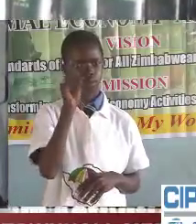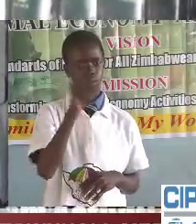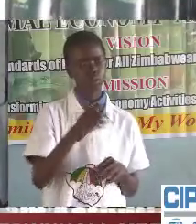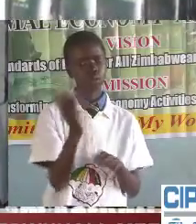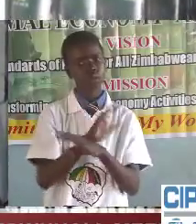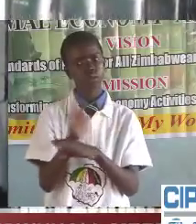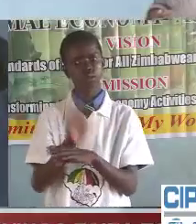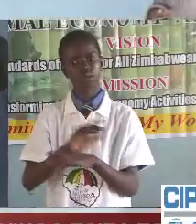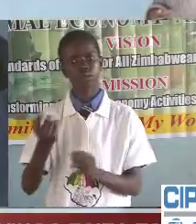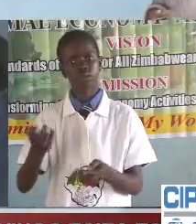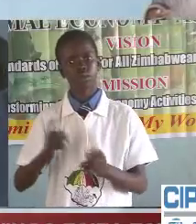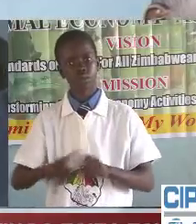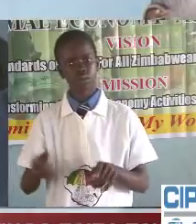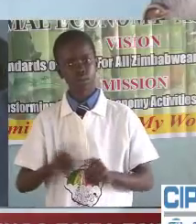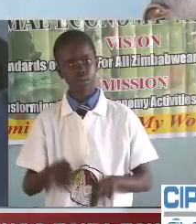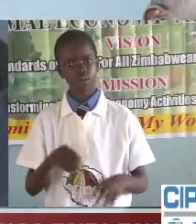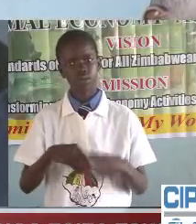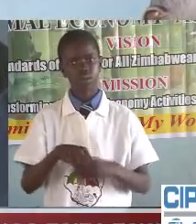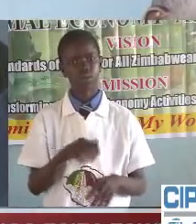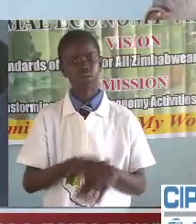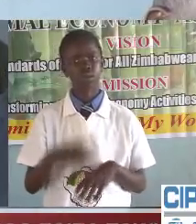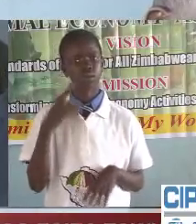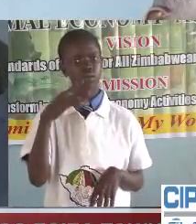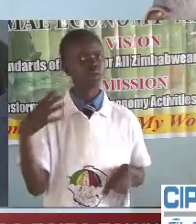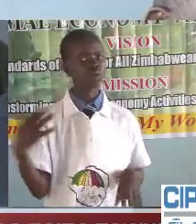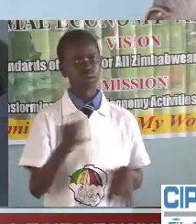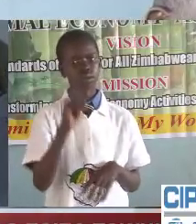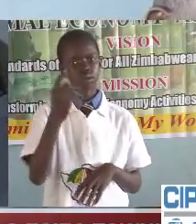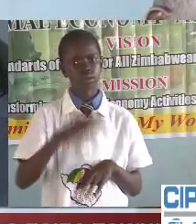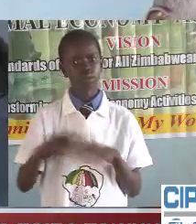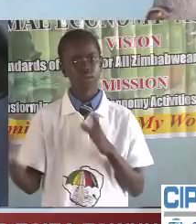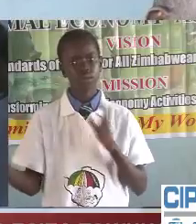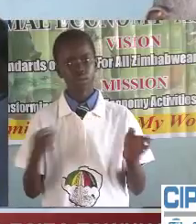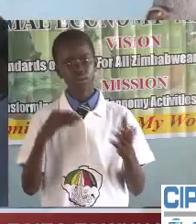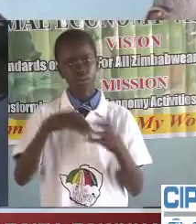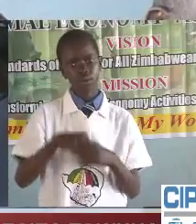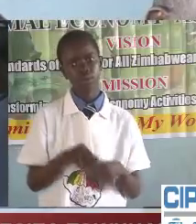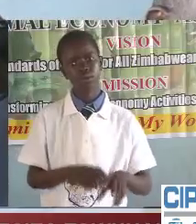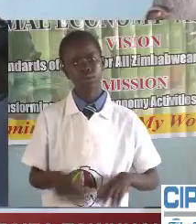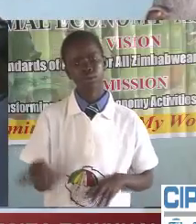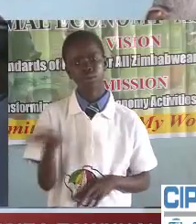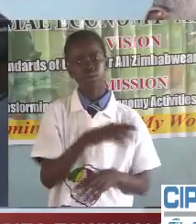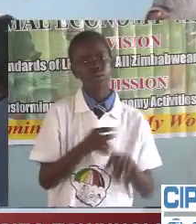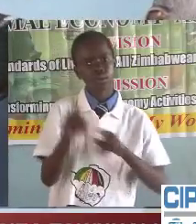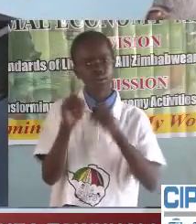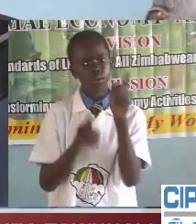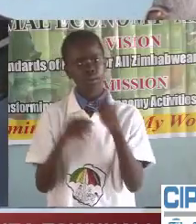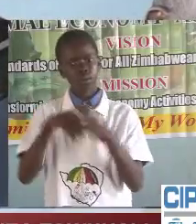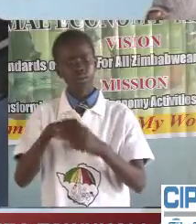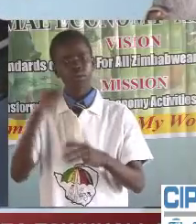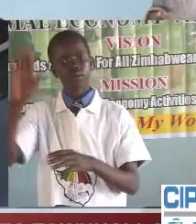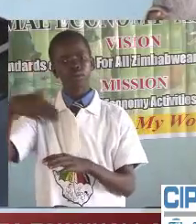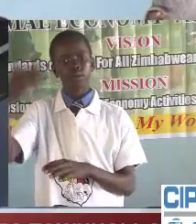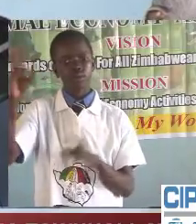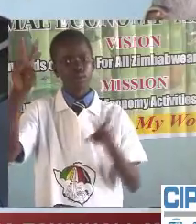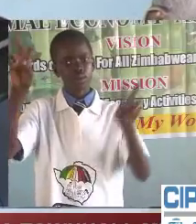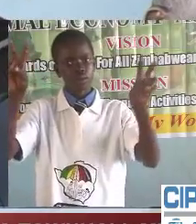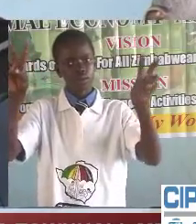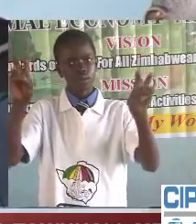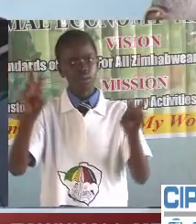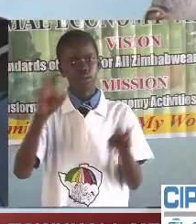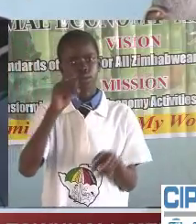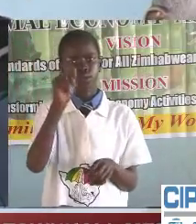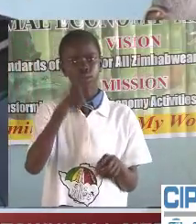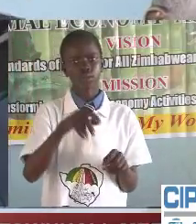mavhenda. Saka ndati ndibate kuside remavhenda. Ndaona kuti ndikazoenda kune zvimwe zviri outside the topic